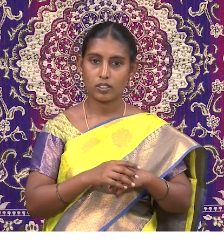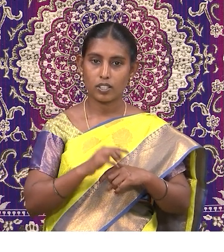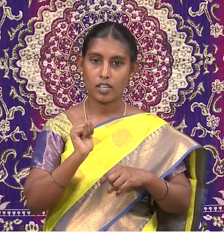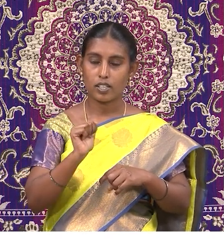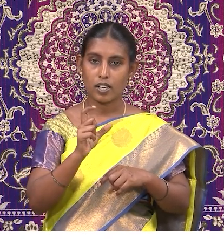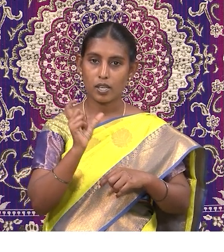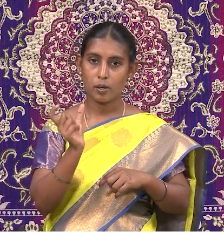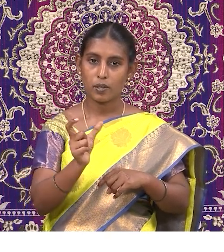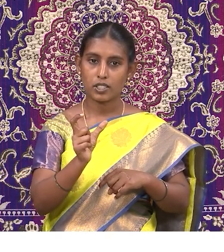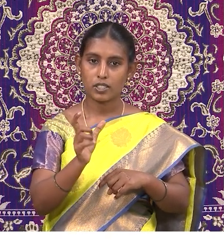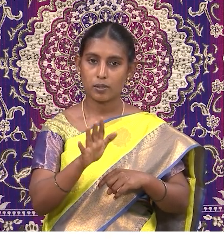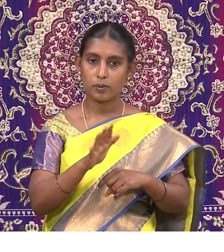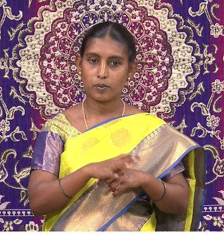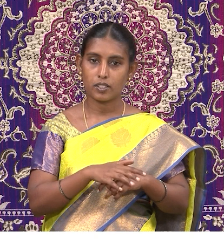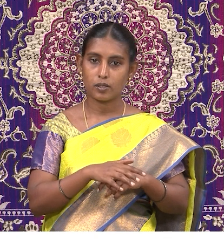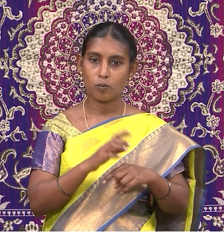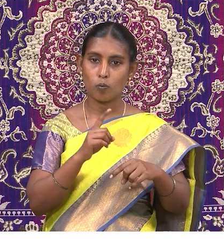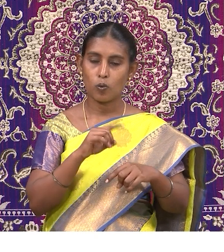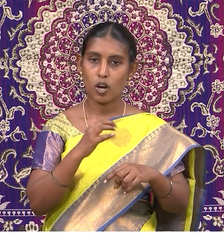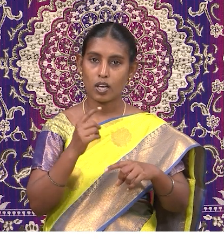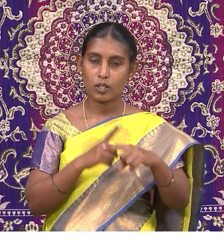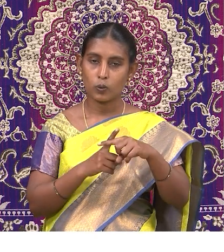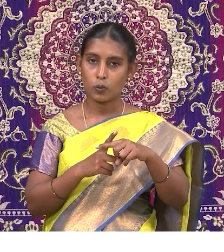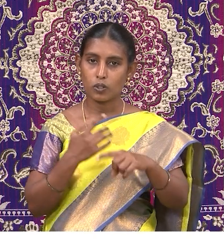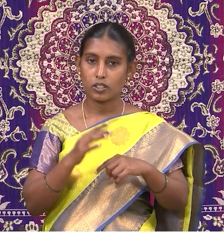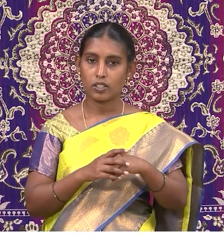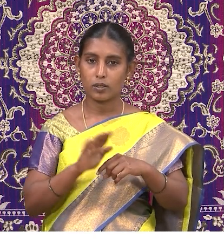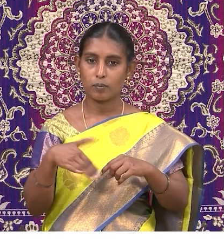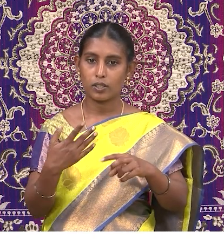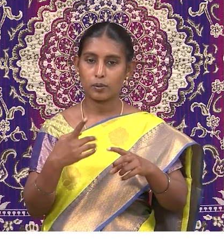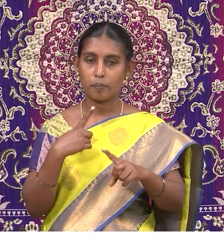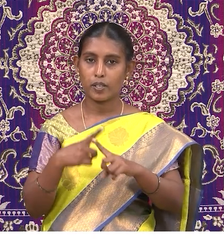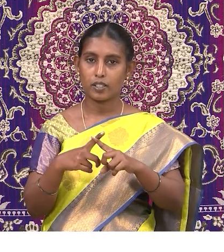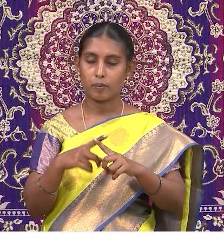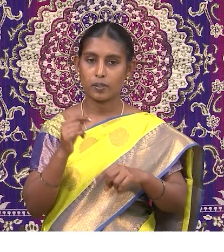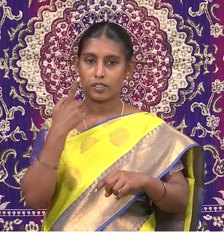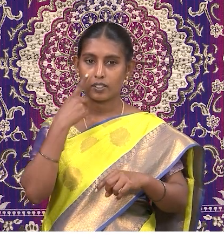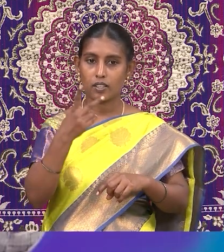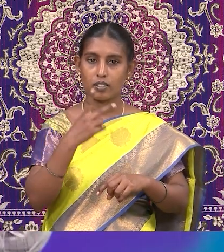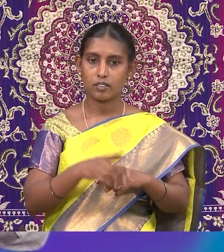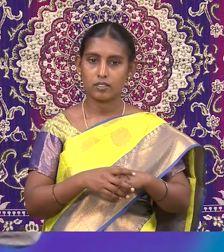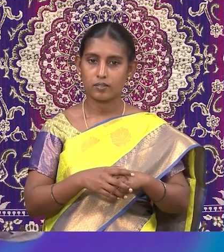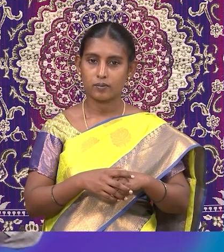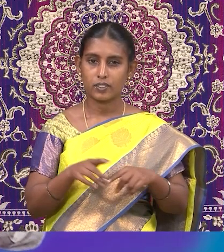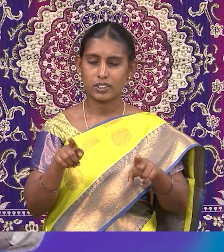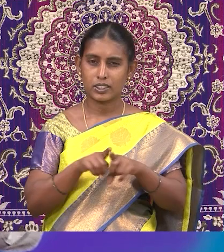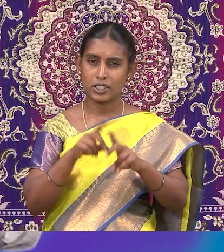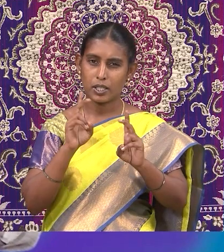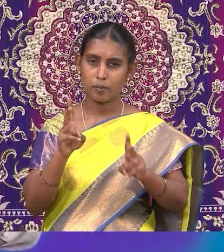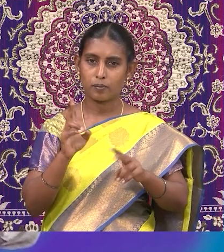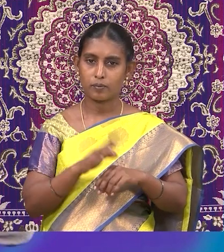என்ற இருபடி சமன்பாட்டின் மூலங்களின் கூடுதல் மற்றும் பெருக்கற் பலன் காண்க. அதே